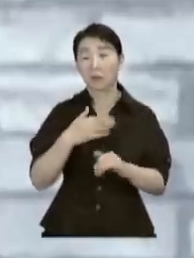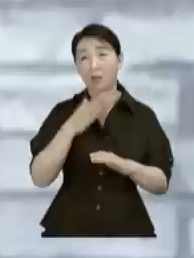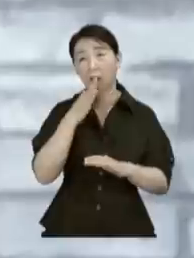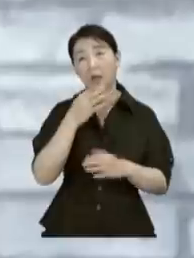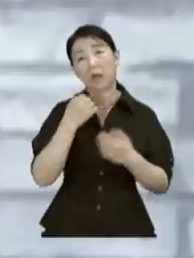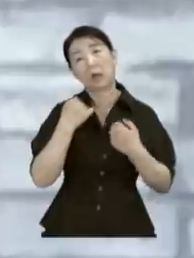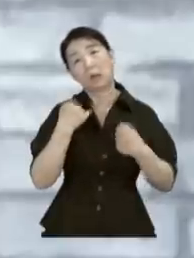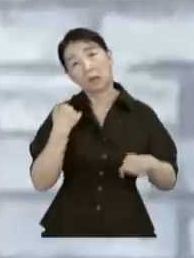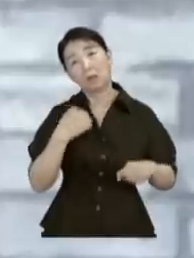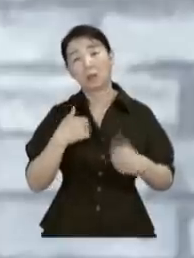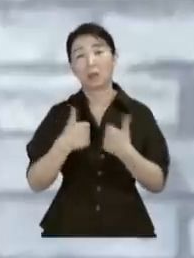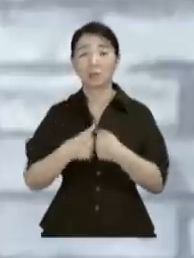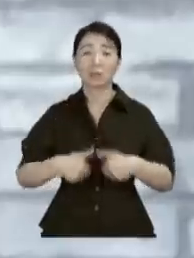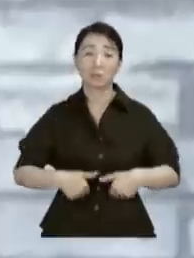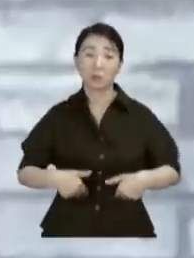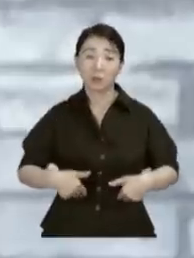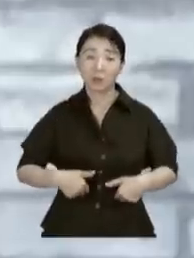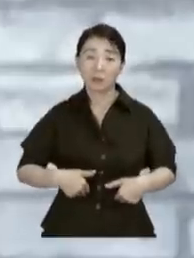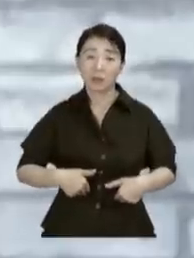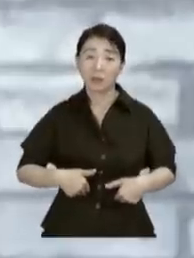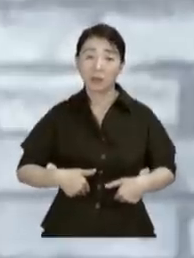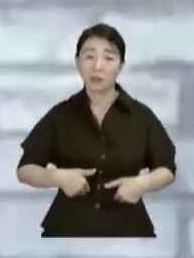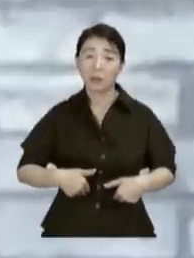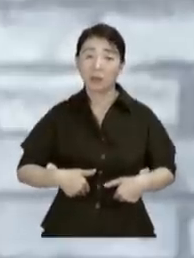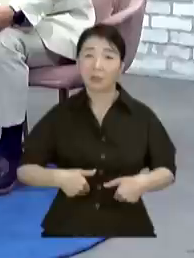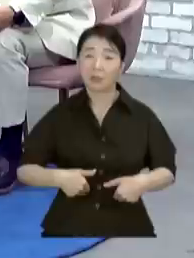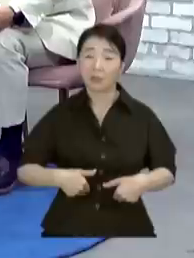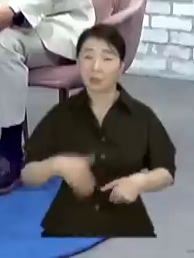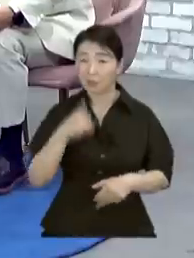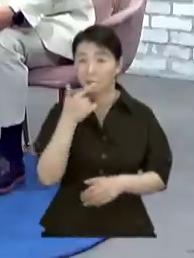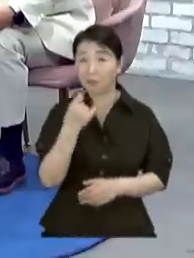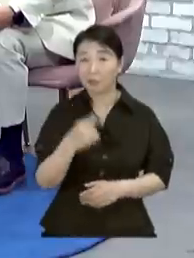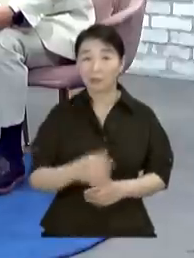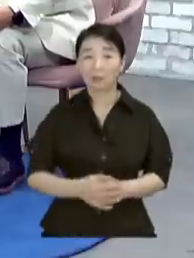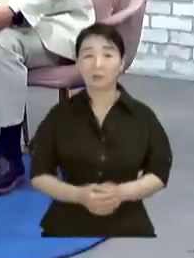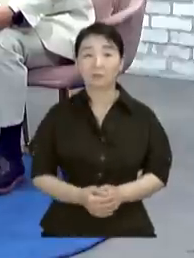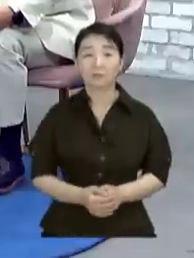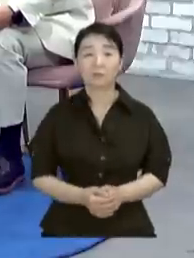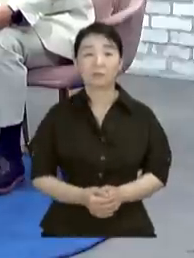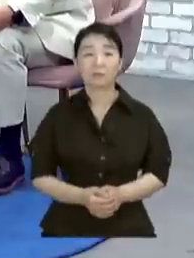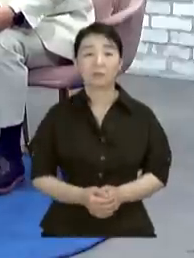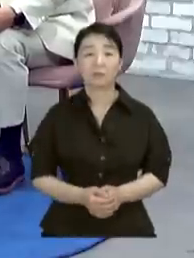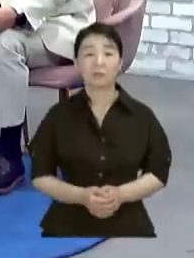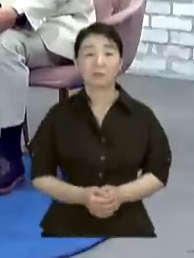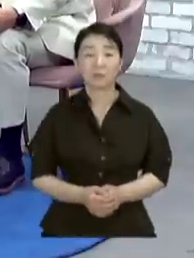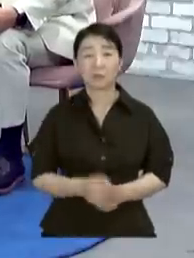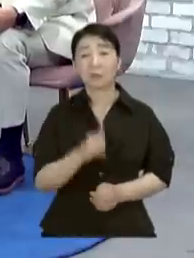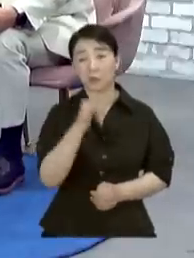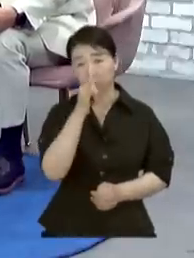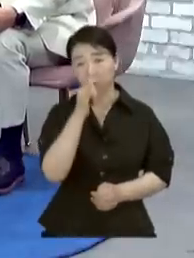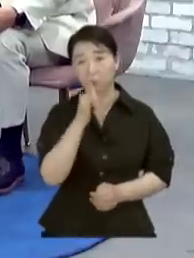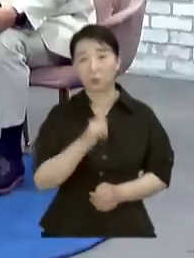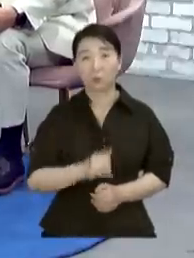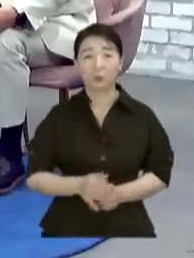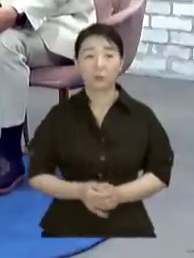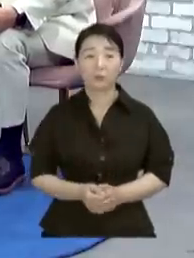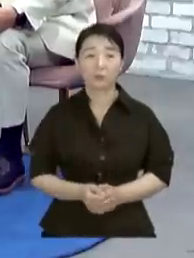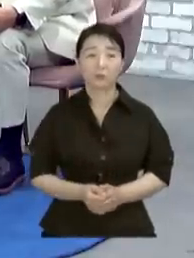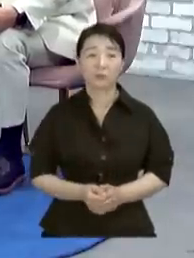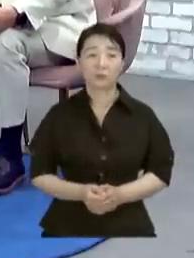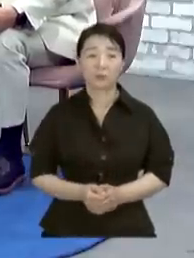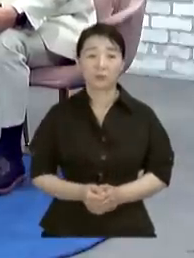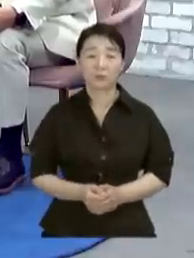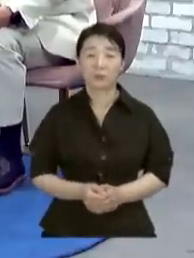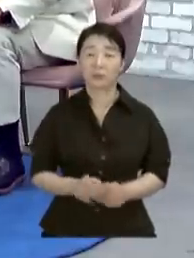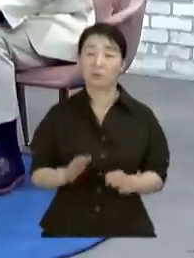지쳐서 내가 상담이 필요하다 이런 경우도 생길 것 중간 같아요. 중간 포기? 네, 그런 분들도 계시죠. 계실 것 같아요. 중간에 예. 네,